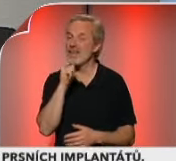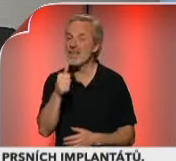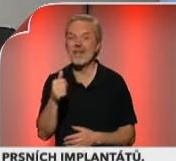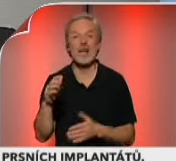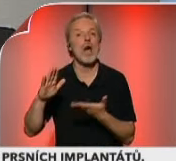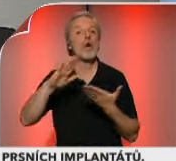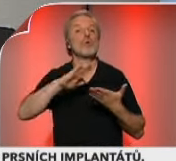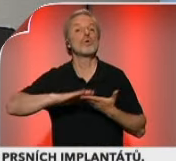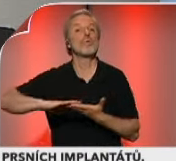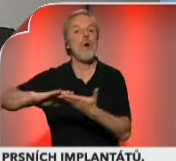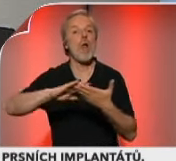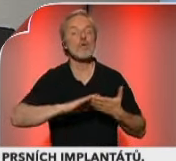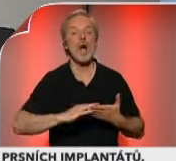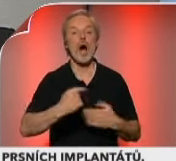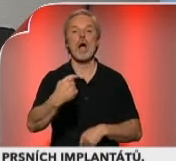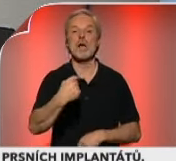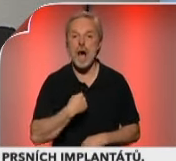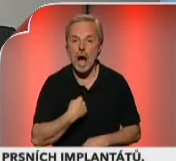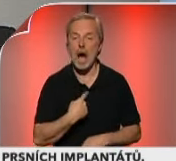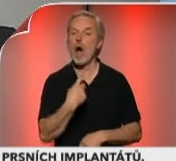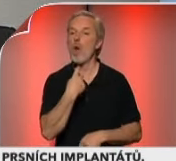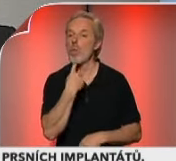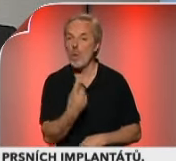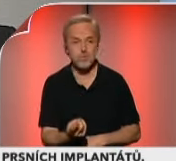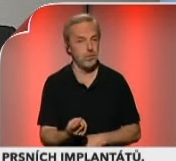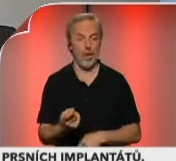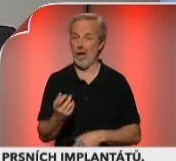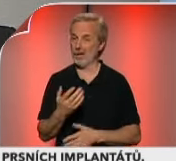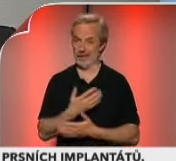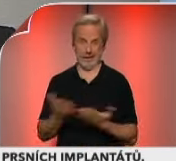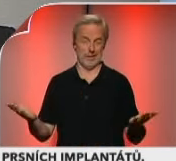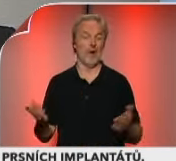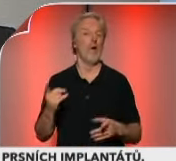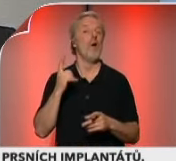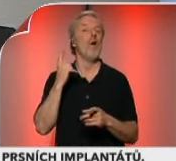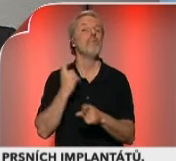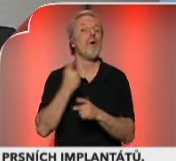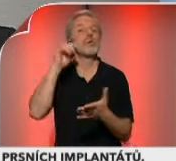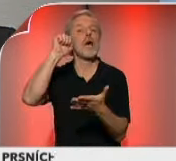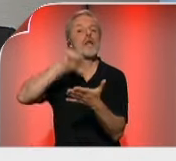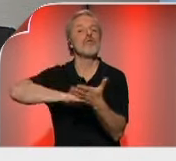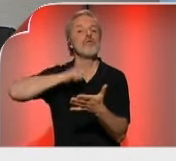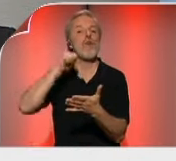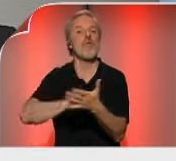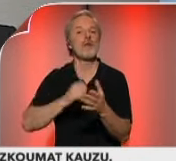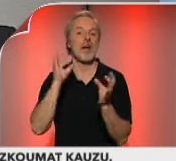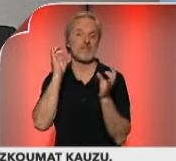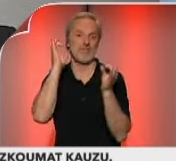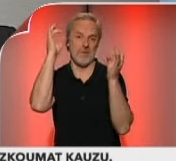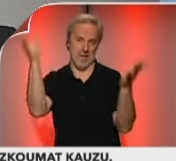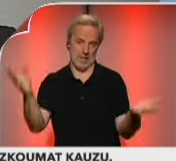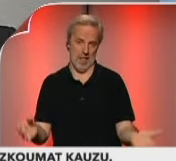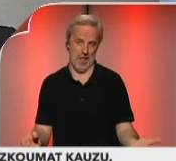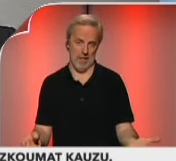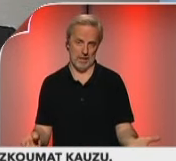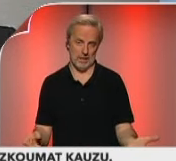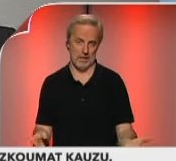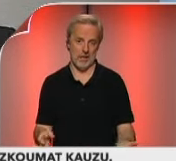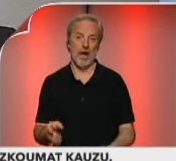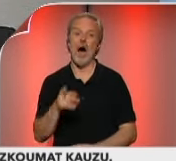byl společně s těmi lidmi o kterých jste mluvil to byla fabulace Já si dokonce dovolím tvrdit že na